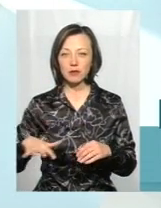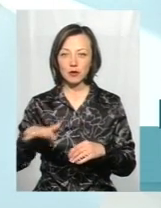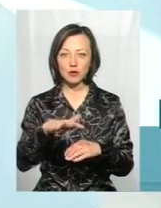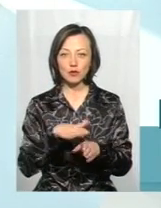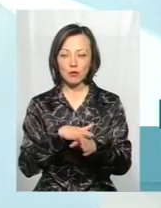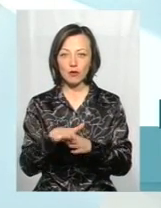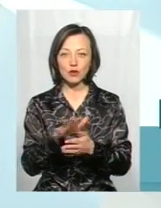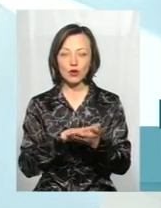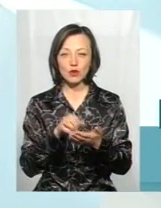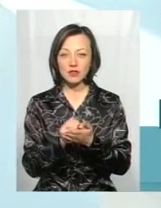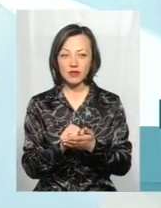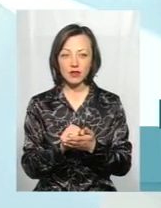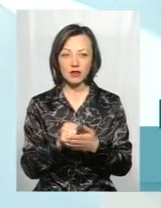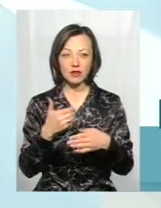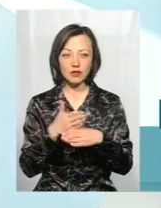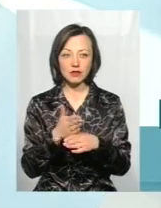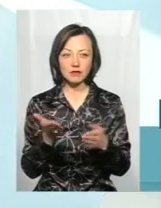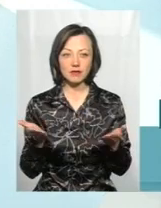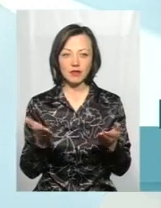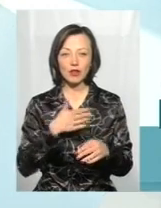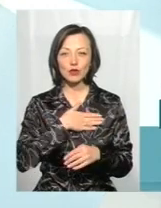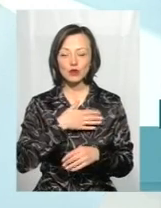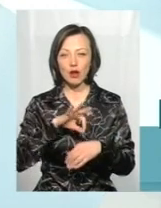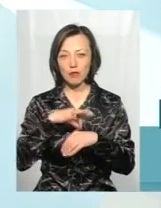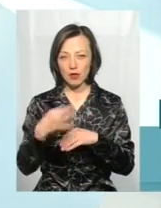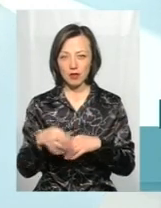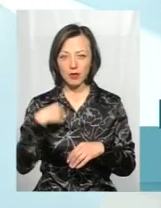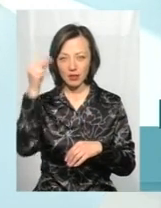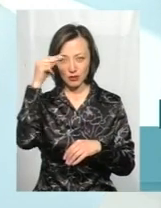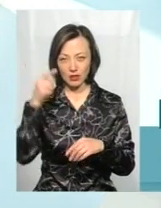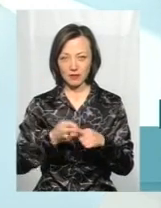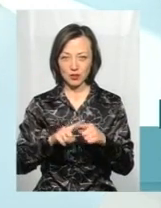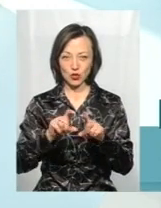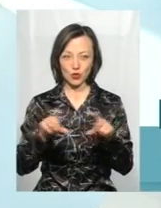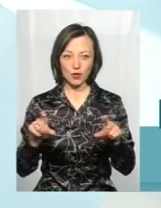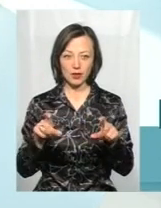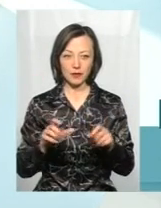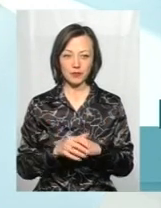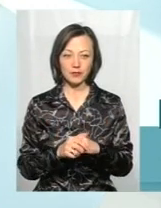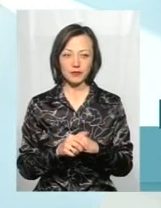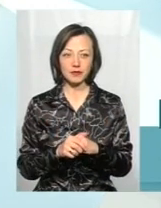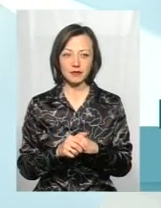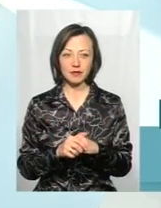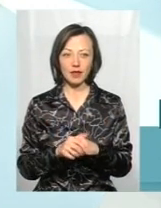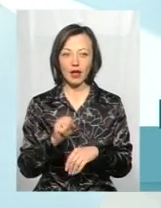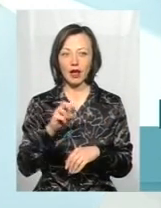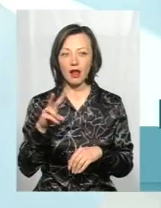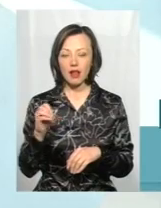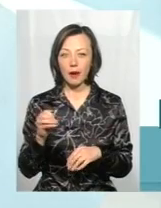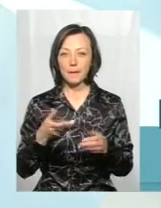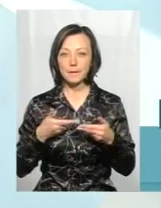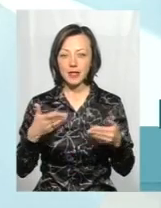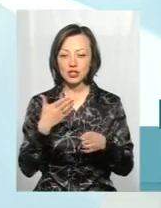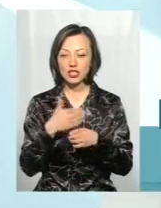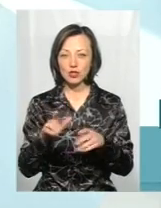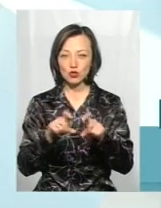повністю розвалюється, що там, я кажу, ну, душа болить, бо я там навчалася в цій школі. Але ми